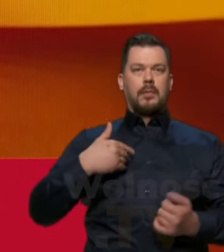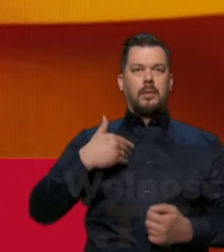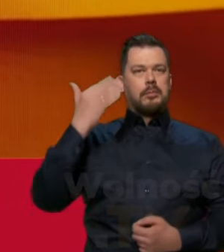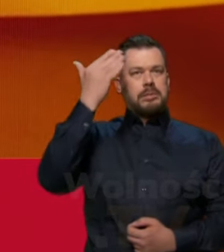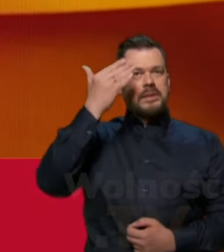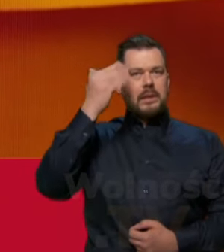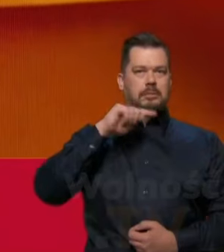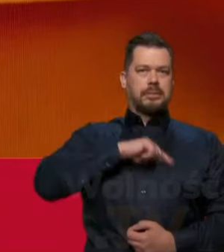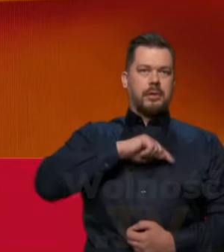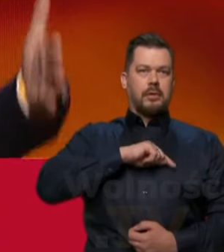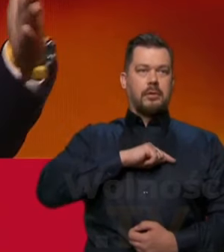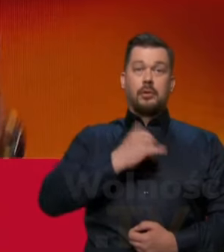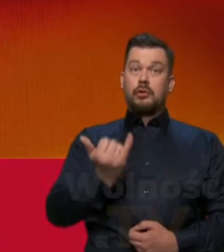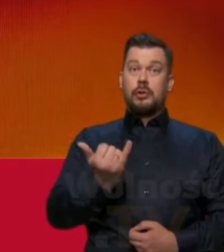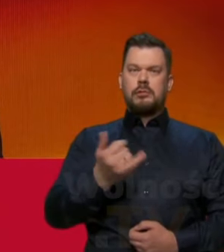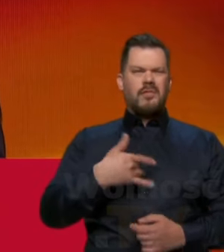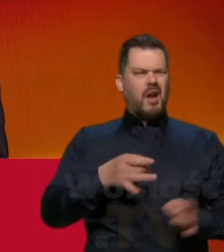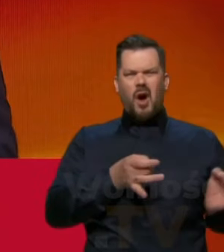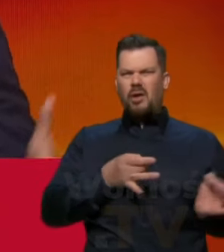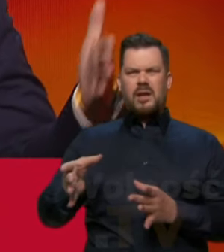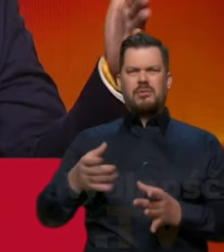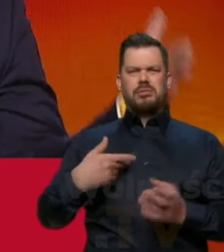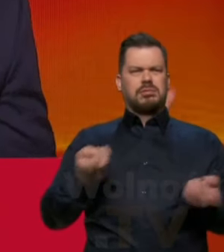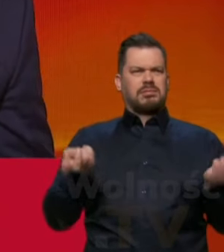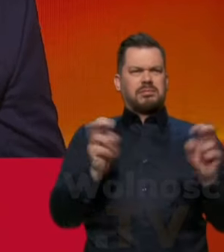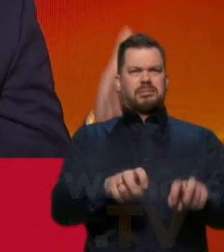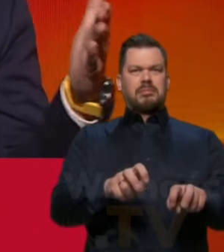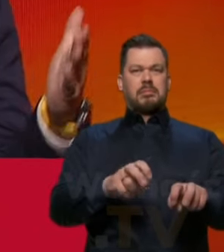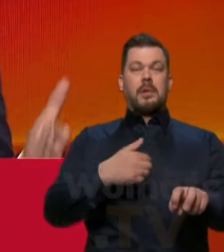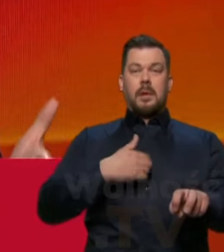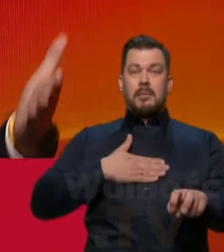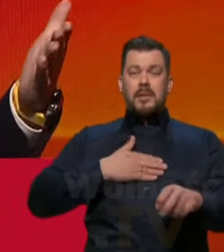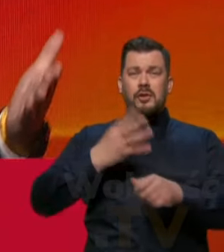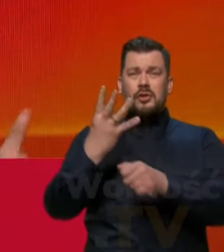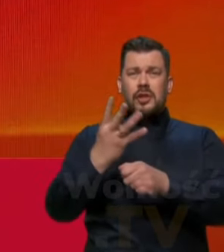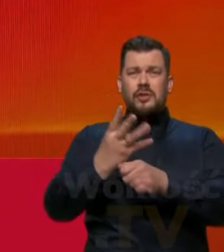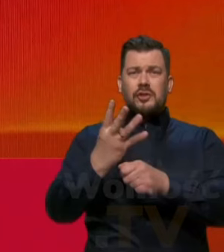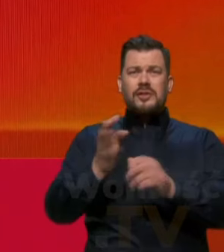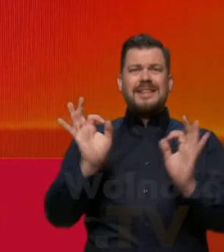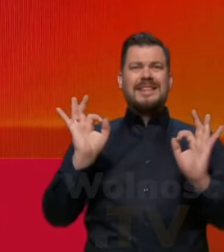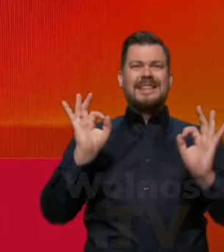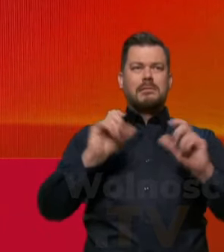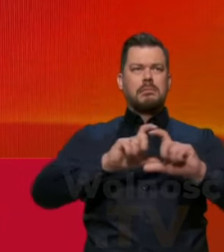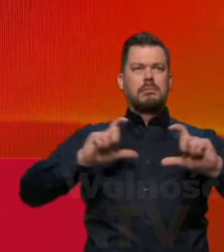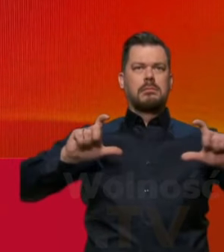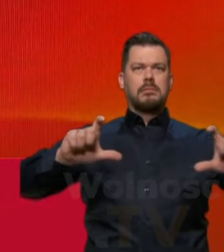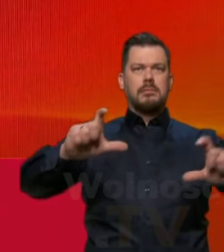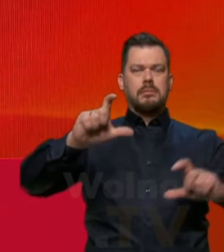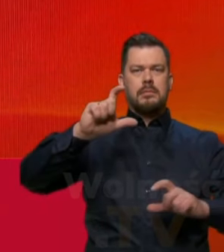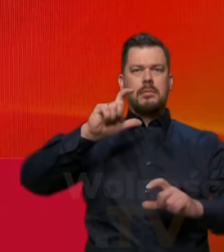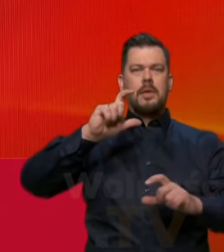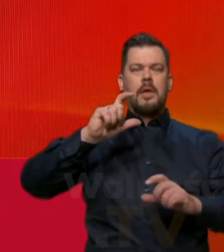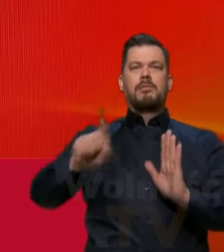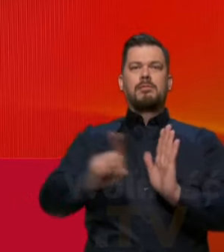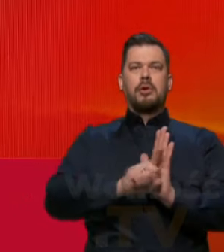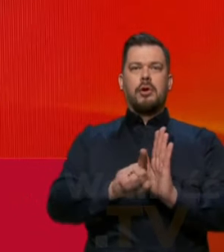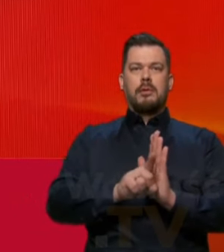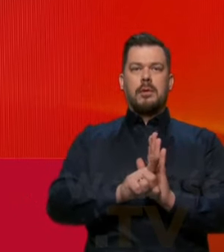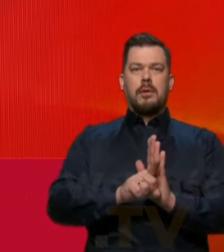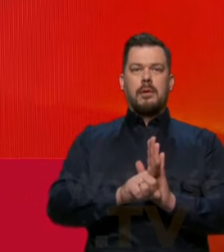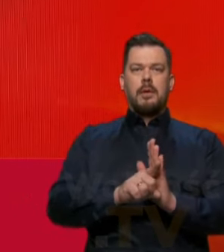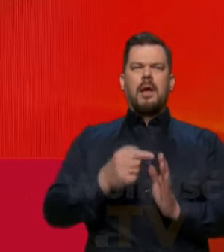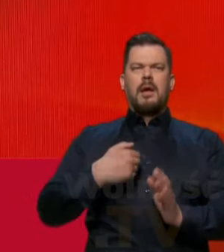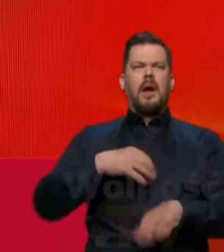psychiatrią i psychologią dziecięcą, no to od razu się za to zabraliśmy. Mamy sieć 40 specjalnych przychodni właśnie, żeby radzić sobie z tym problemem. I